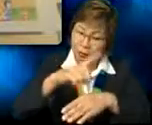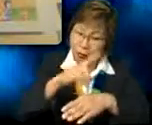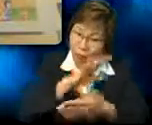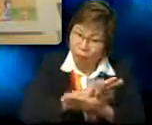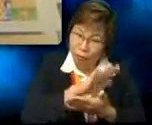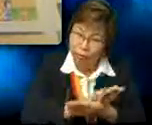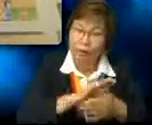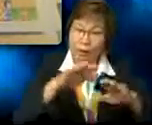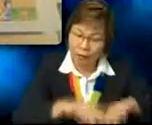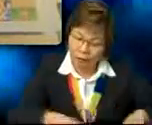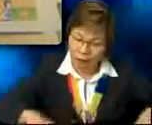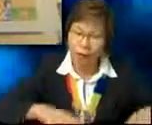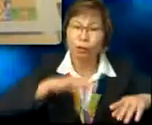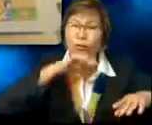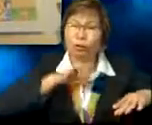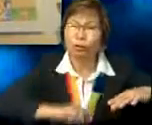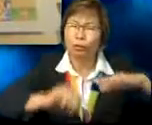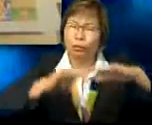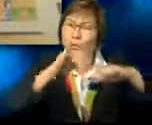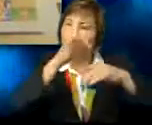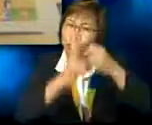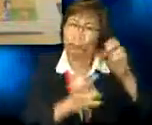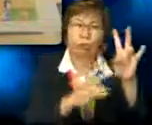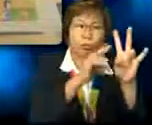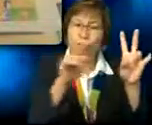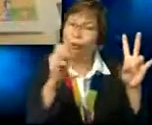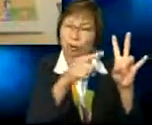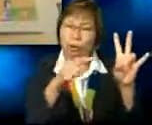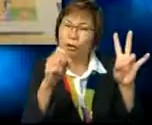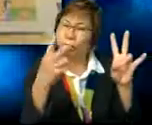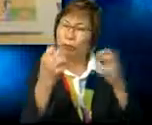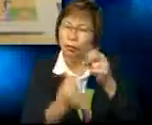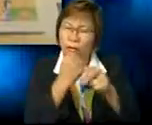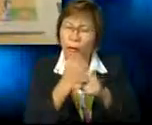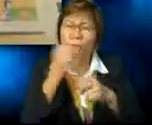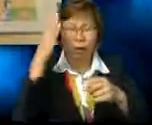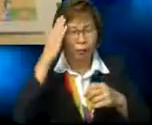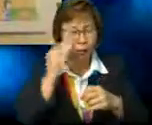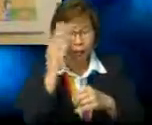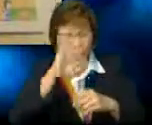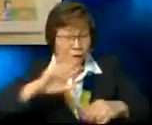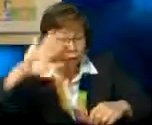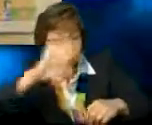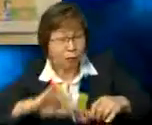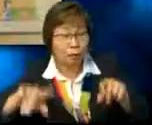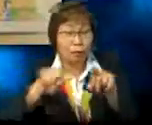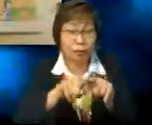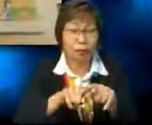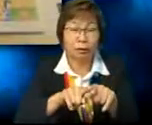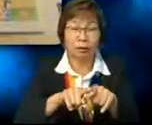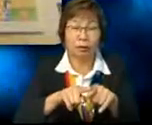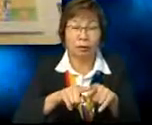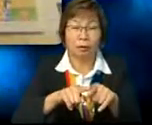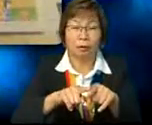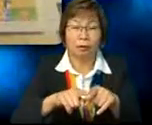mana kanak-kanak pada peringkat umur 7 hingga 12 tahun akan mengalami kekaburan bagi mereka yang rabun jauh, ya. Ini